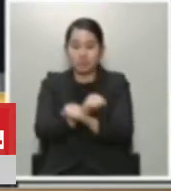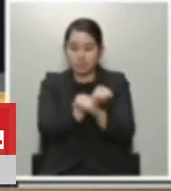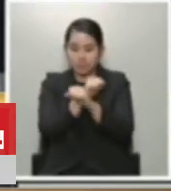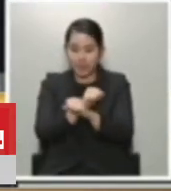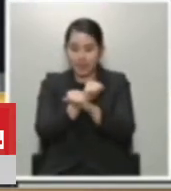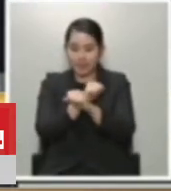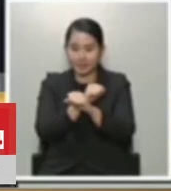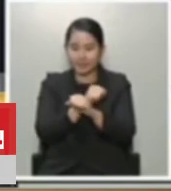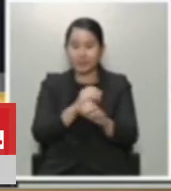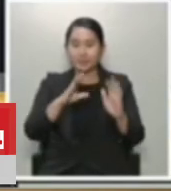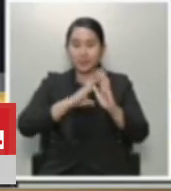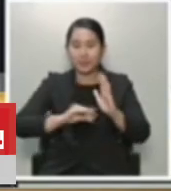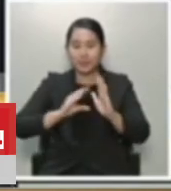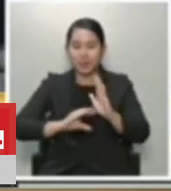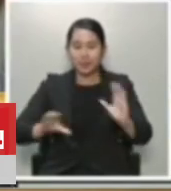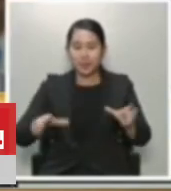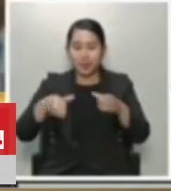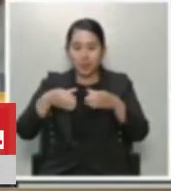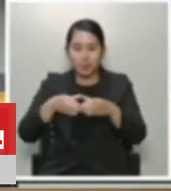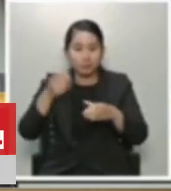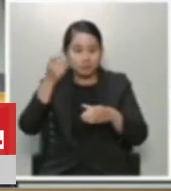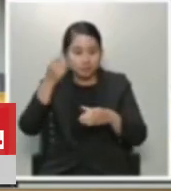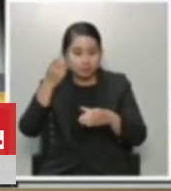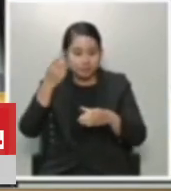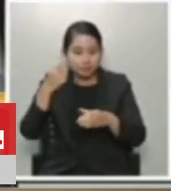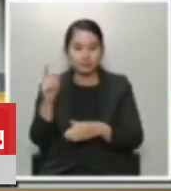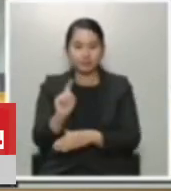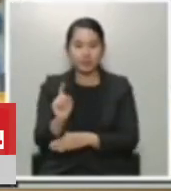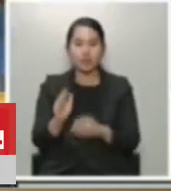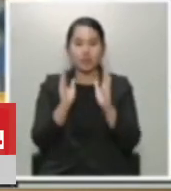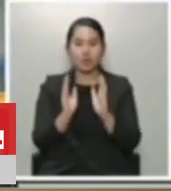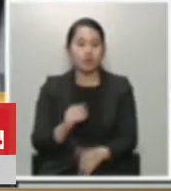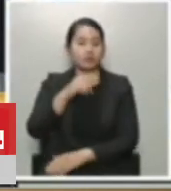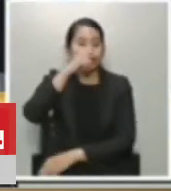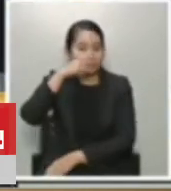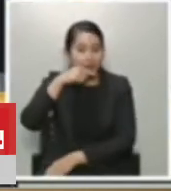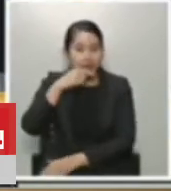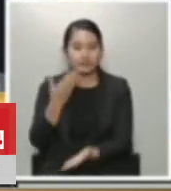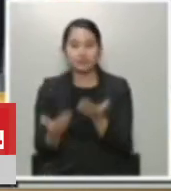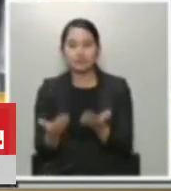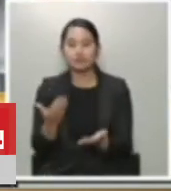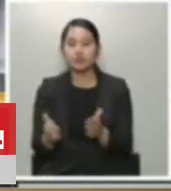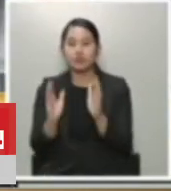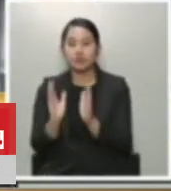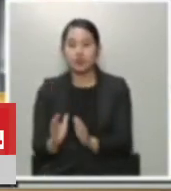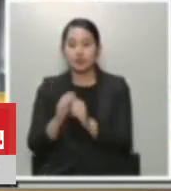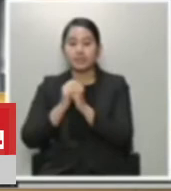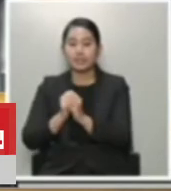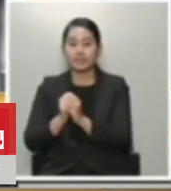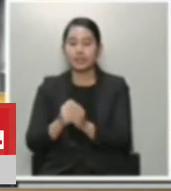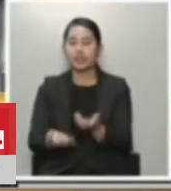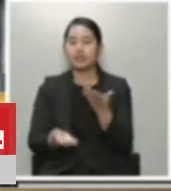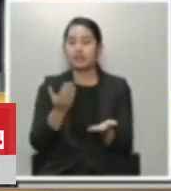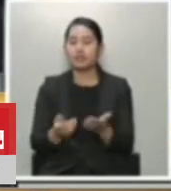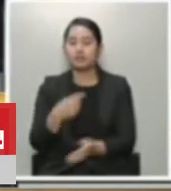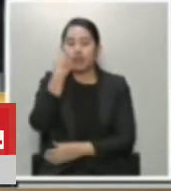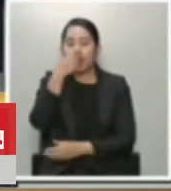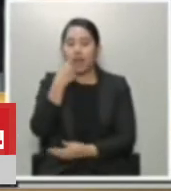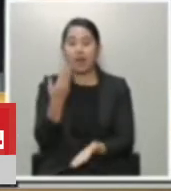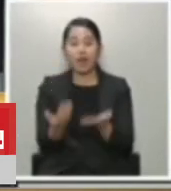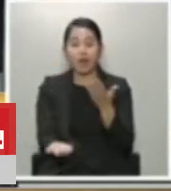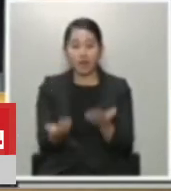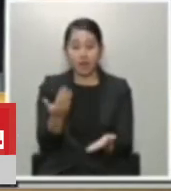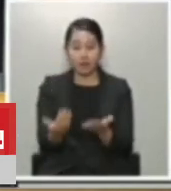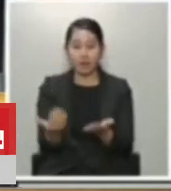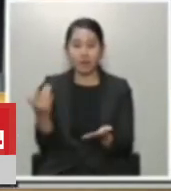ใจกับกลุ่มคนนะครับไม่ว่าจะเป็นคนไทยหรือว่าคนจีนหรือว่าคนชาติไหนก็ตามแต่ที่ม